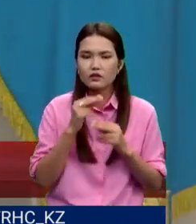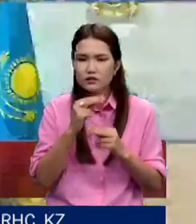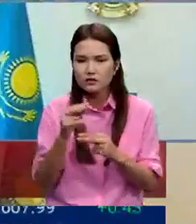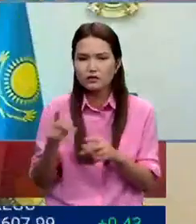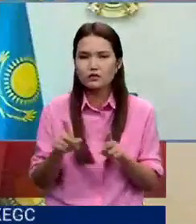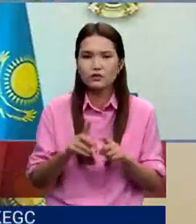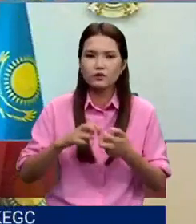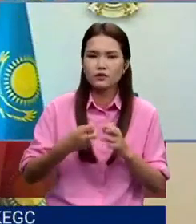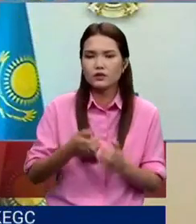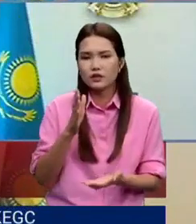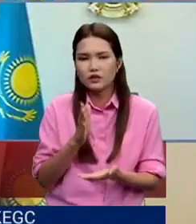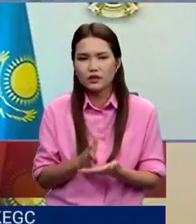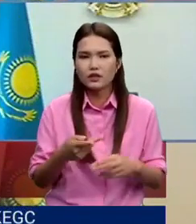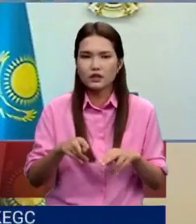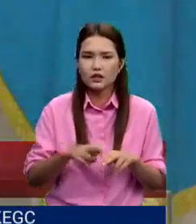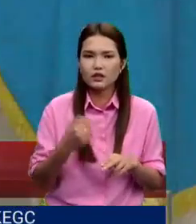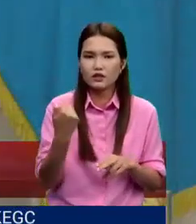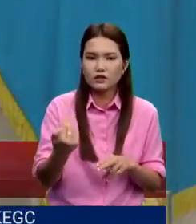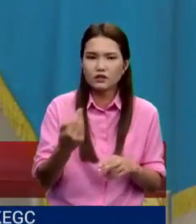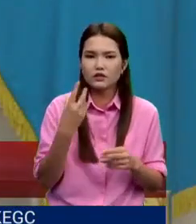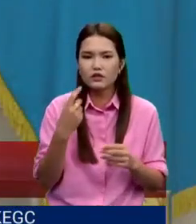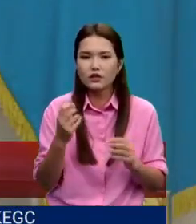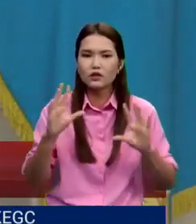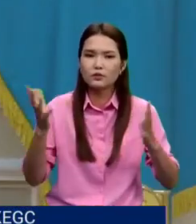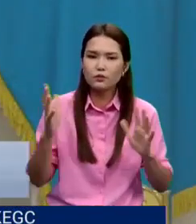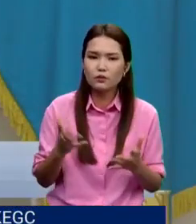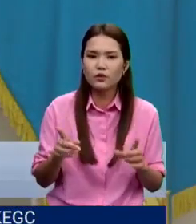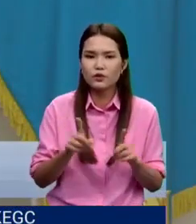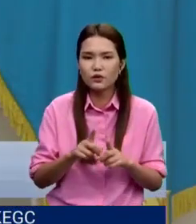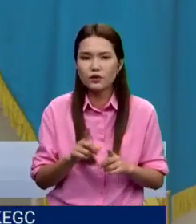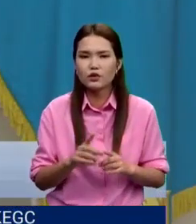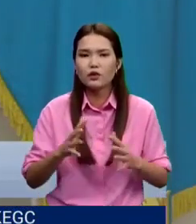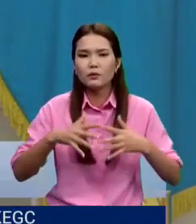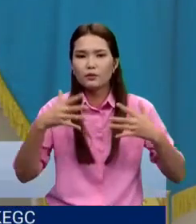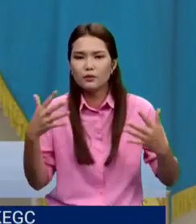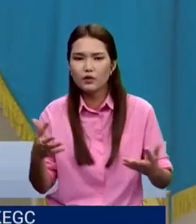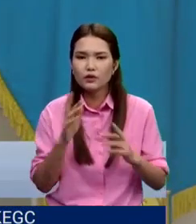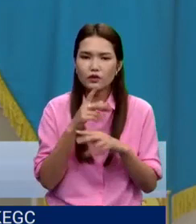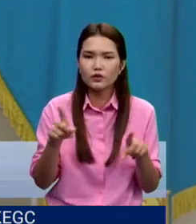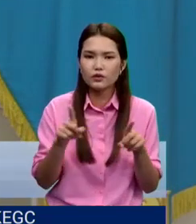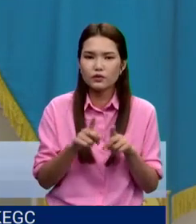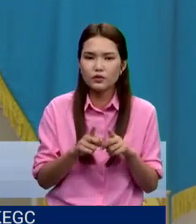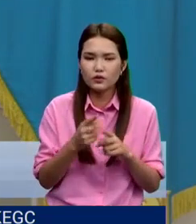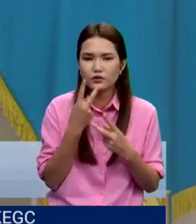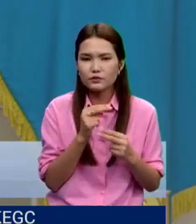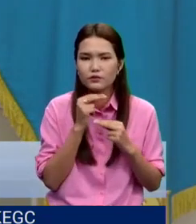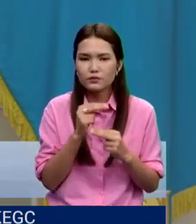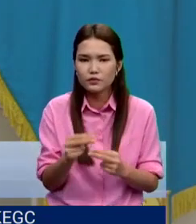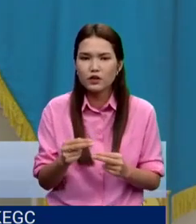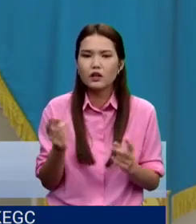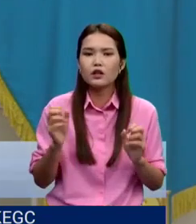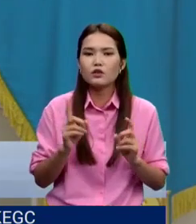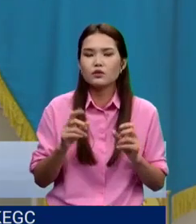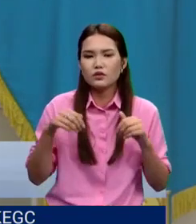одақ аясындағы шешімге сілтей салуға болады. Бірақ қандай жағдай болсын, бұл үкіметтің үлкен қателігі. Демек, мемлекеттің мүддесін қорғай